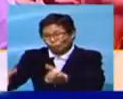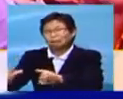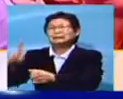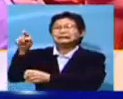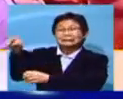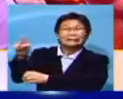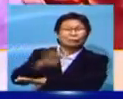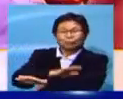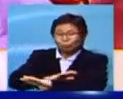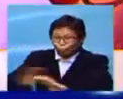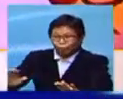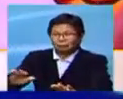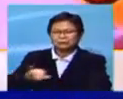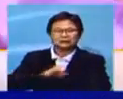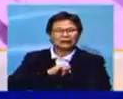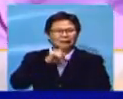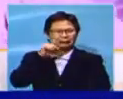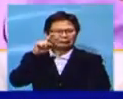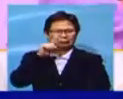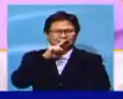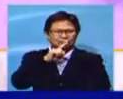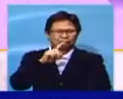belakang saya